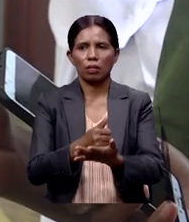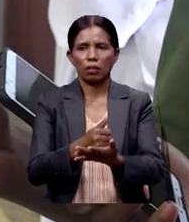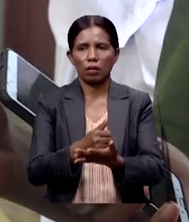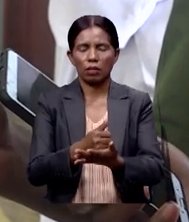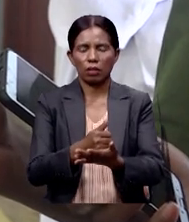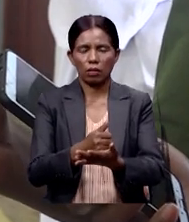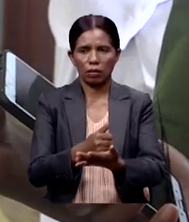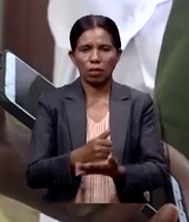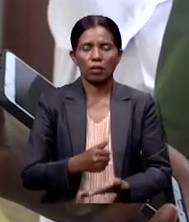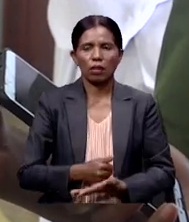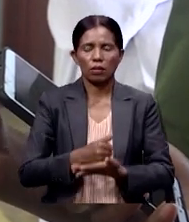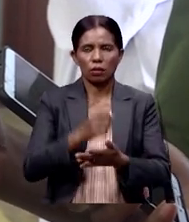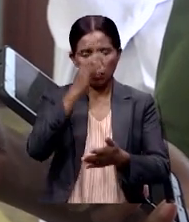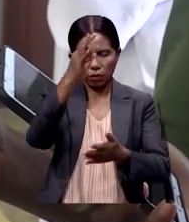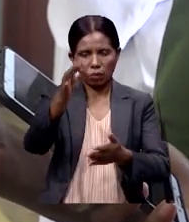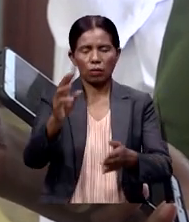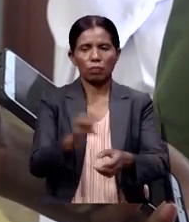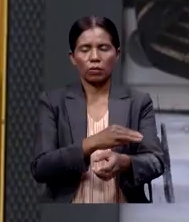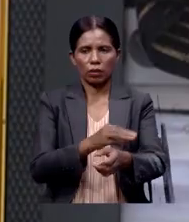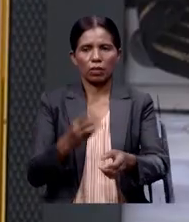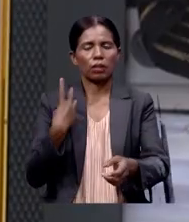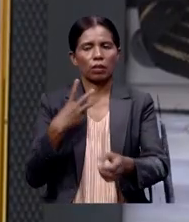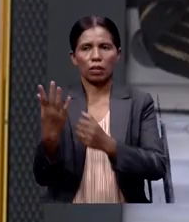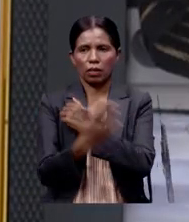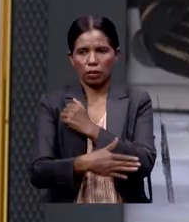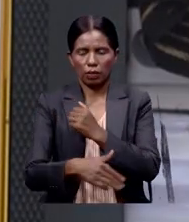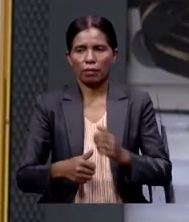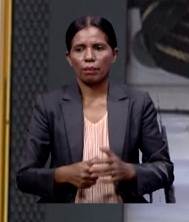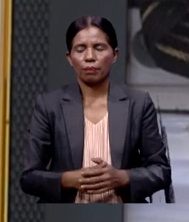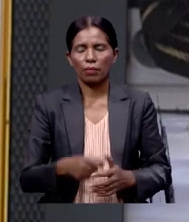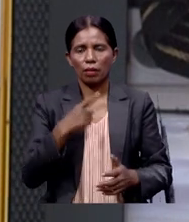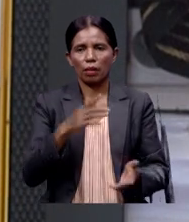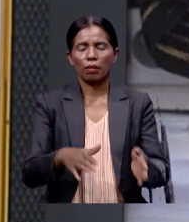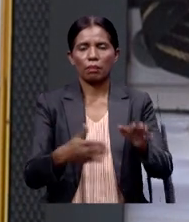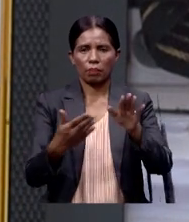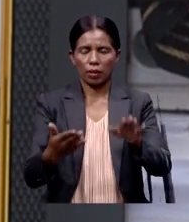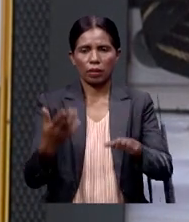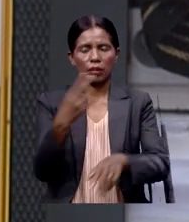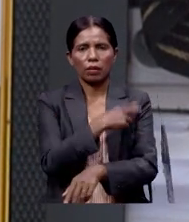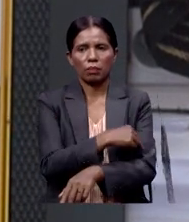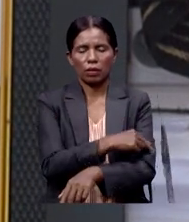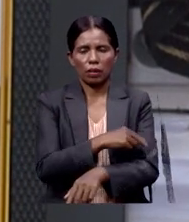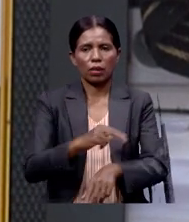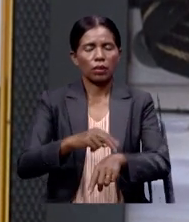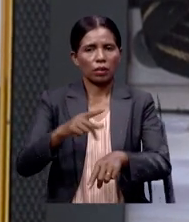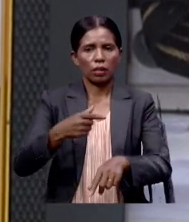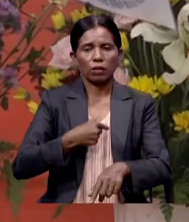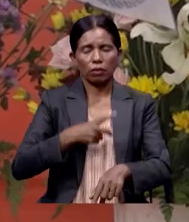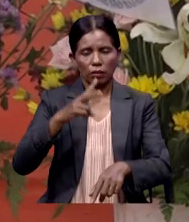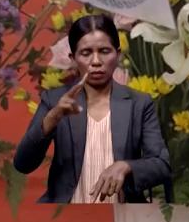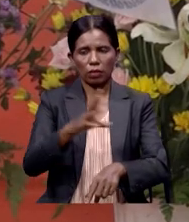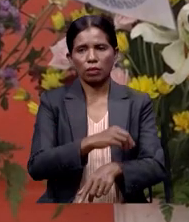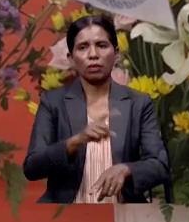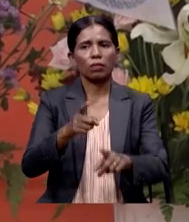forma futuro musiku sira ite nerai. Padre Ildefonso ha kotu isi Hospital Nasional Guido Valadares ha foin halo tratamento